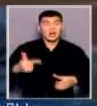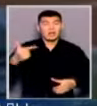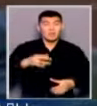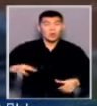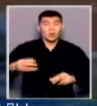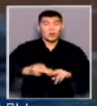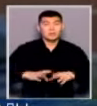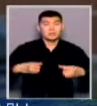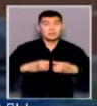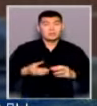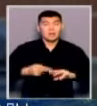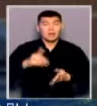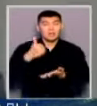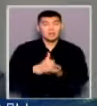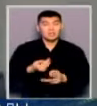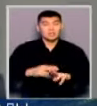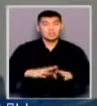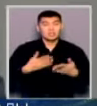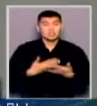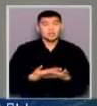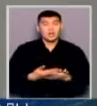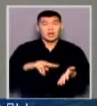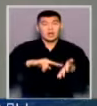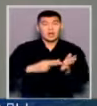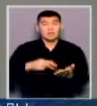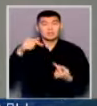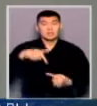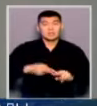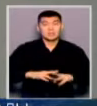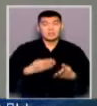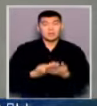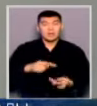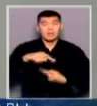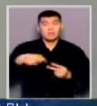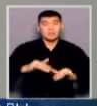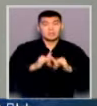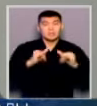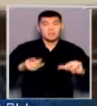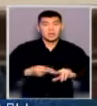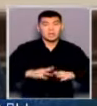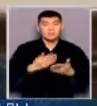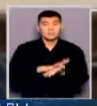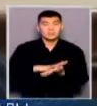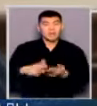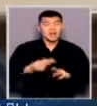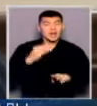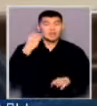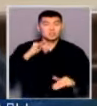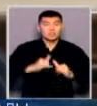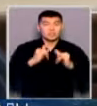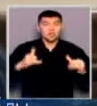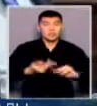облысы бойынша департаментінің басшысы тұжырымдаманың мемлекеттік аппараттың кәсібилігін жетілдіріп, оның ашықтығын, сапасын